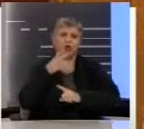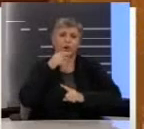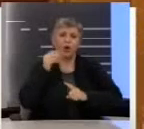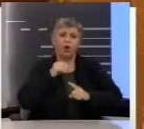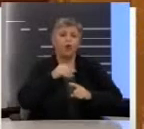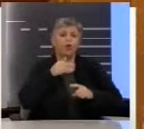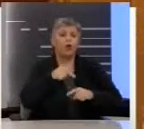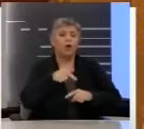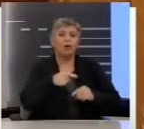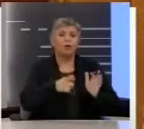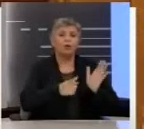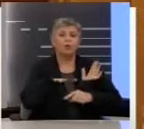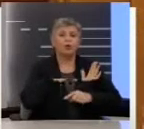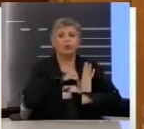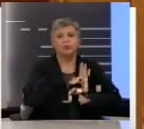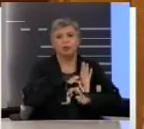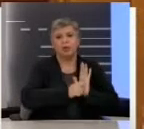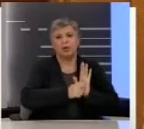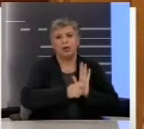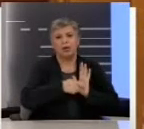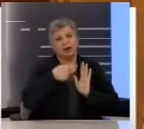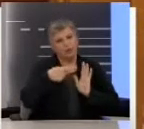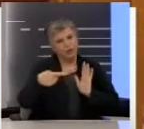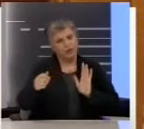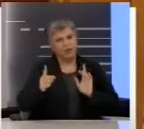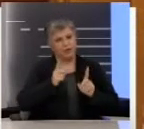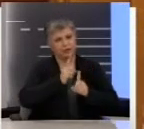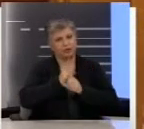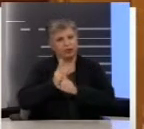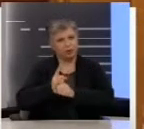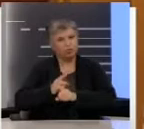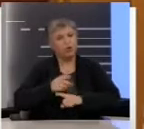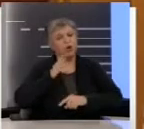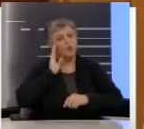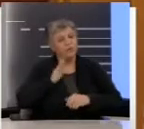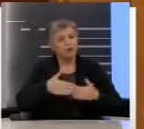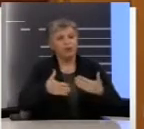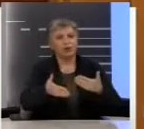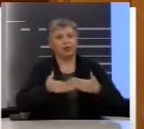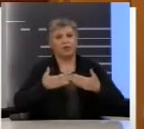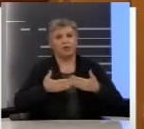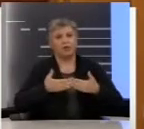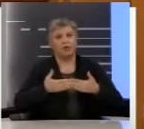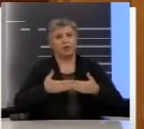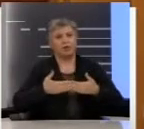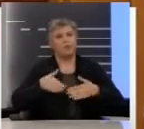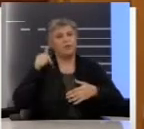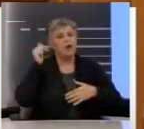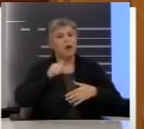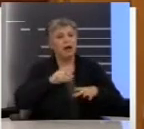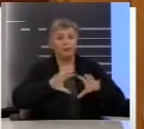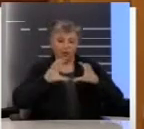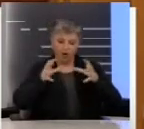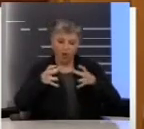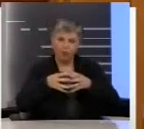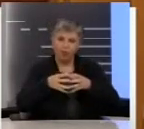η νομοτεχνική βελτίωση, νομίζω μπορεί να συμβάλλει πραγματικά στο να είναι όσο γίνεται πιο